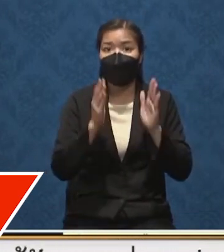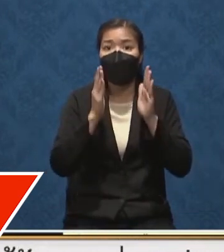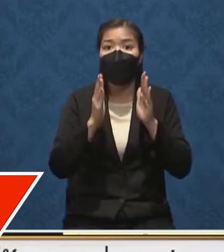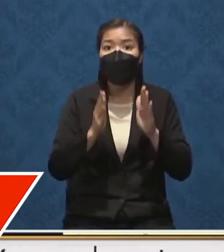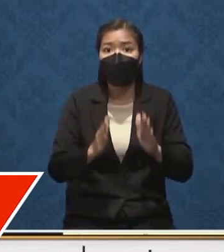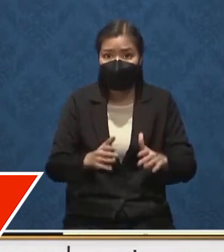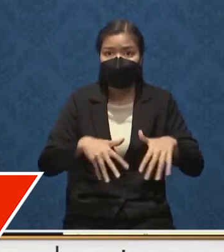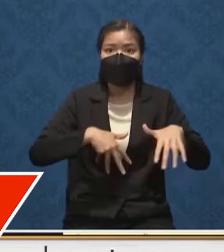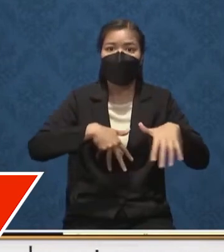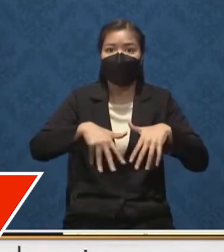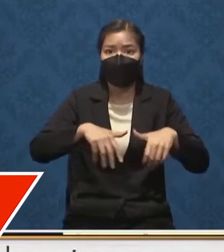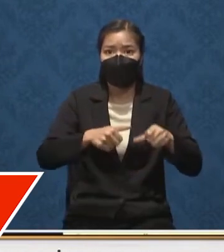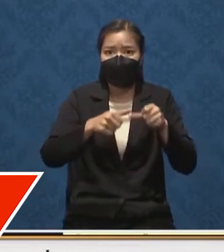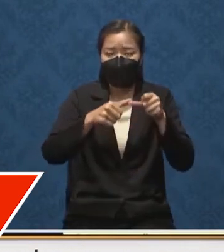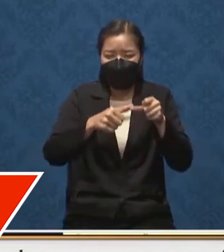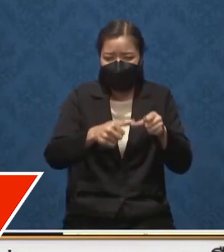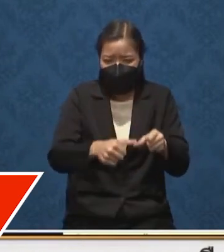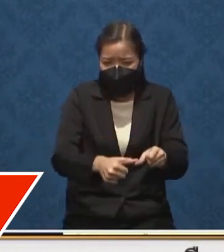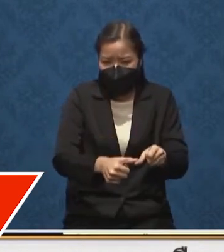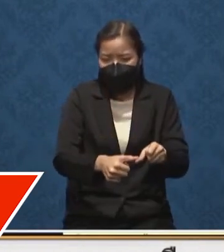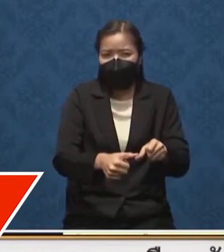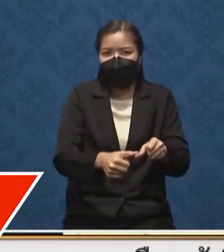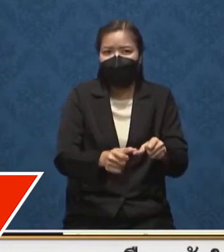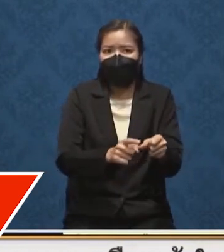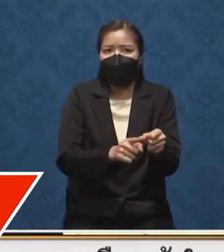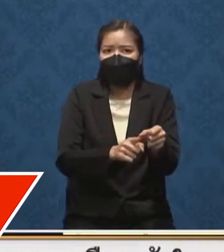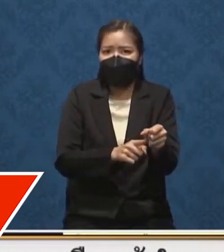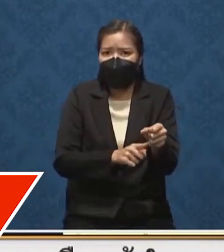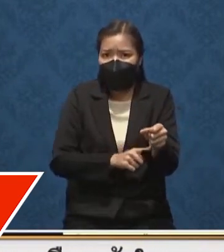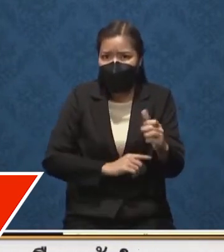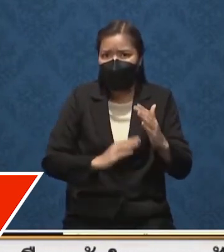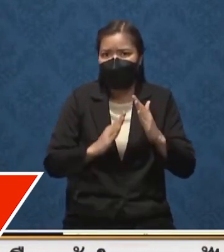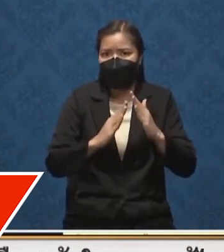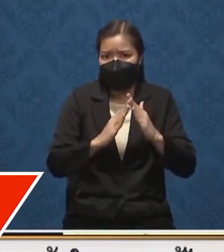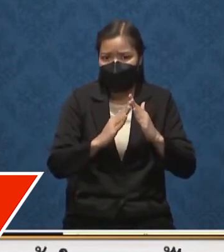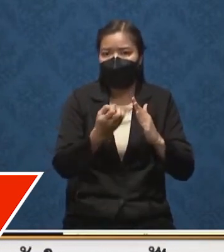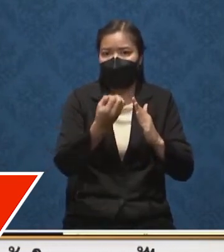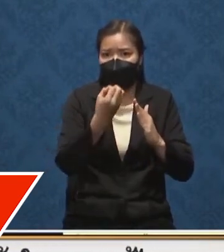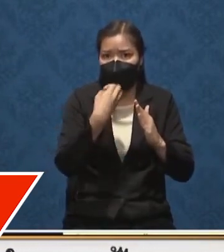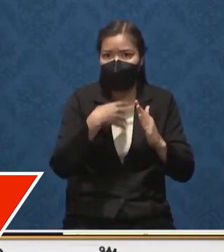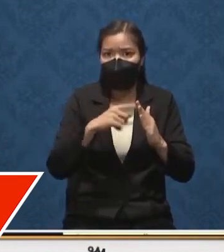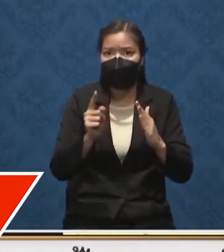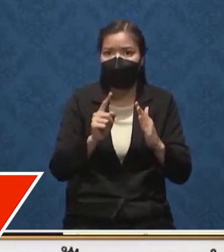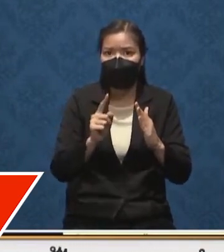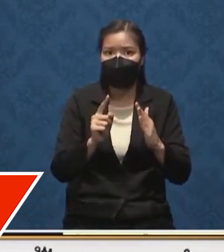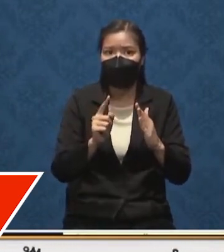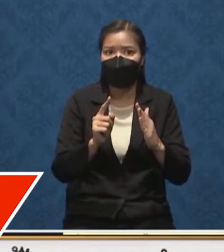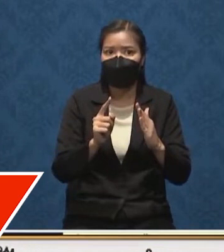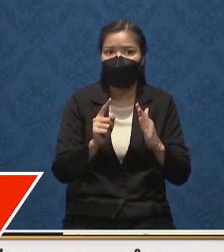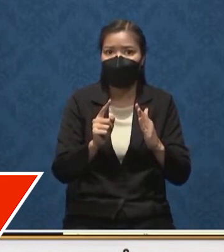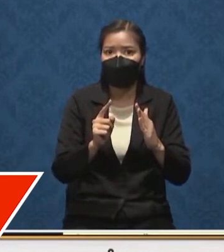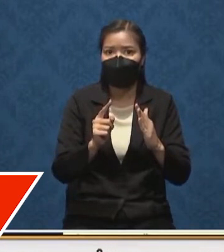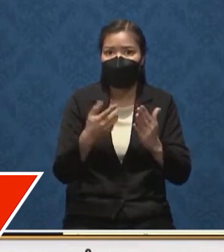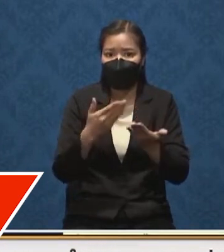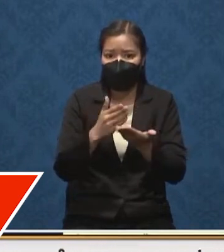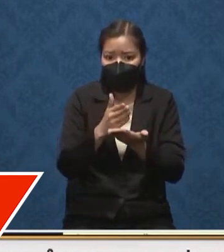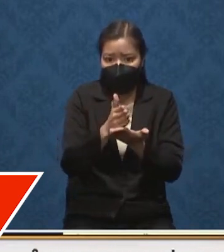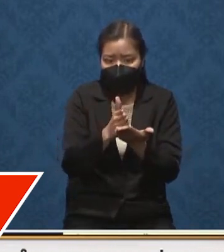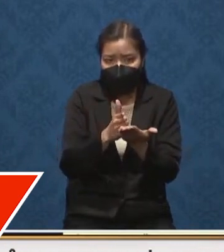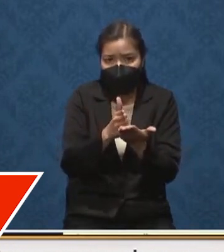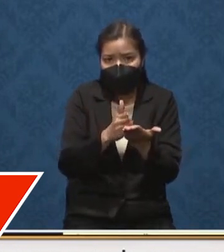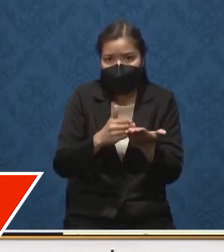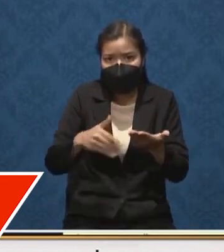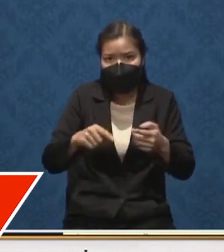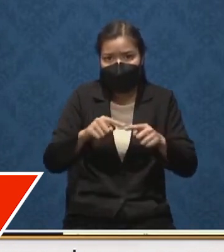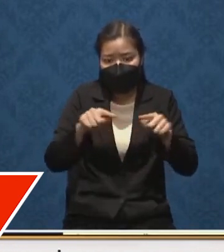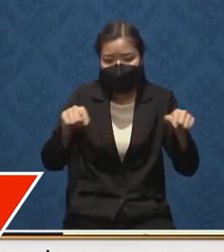ว่าเขาคือคนที่ยืนยันว่าในวันที่มีการแบ่งปันดินแดนเขา